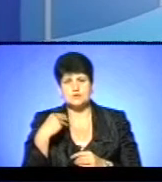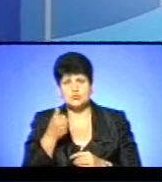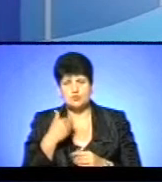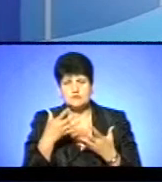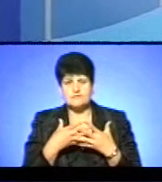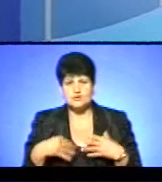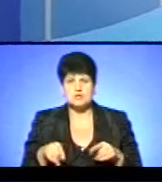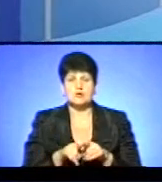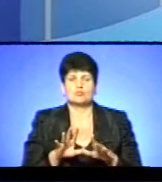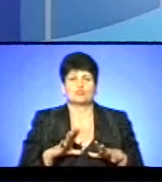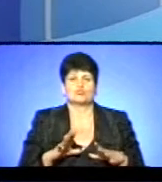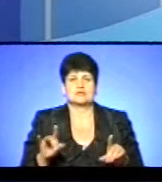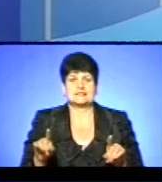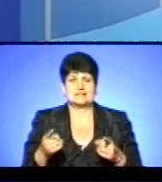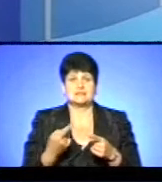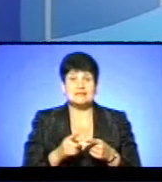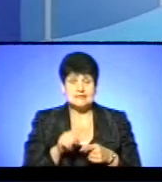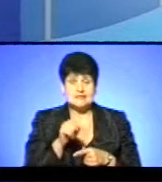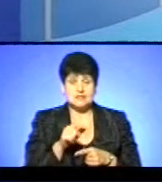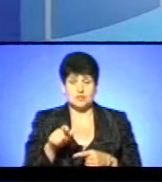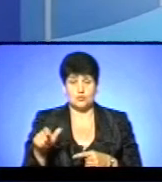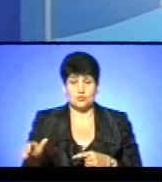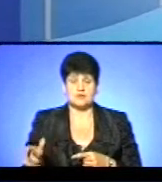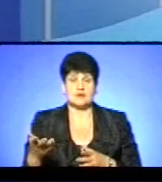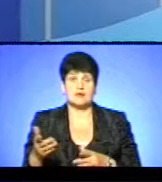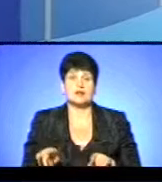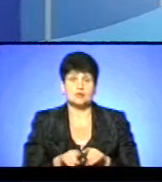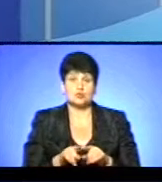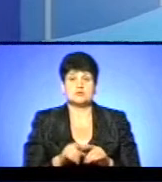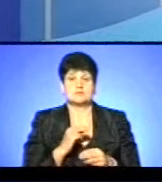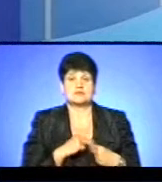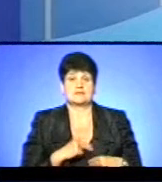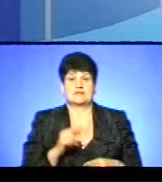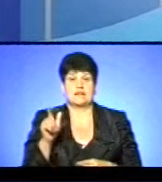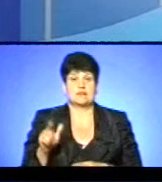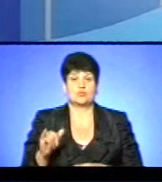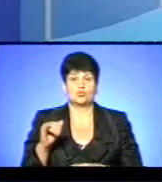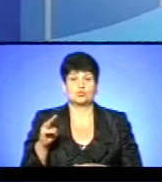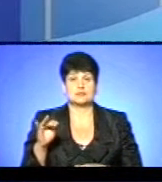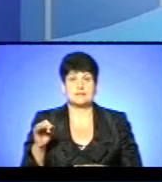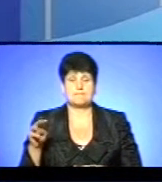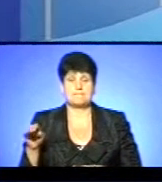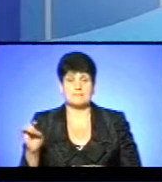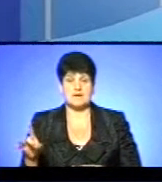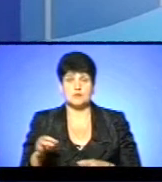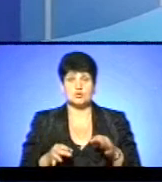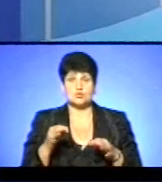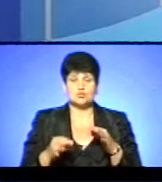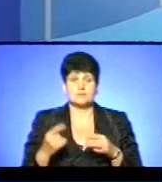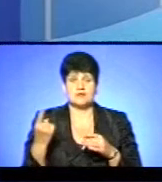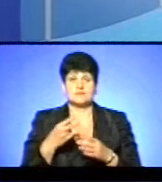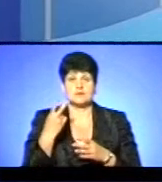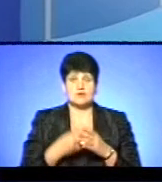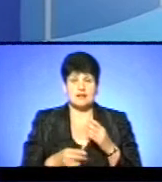весною також були затримання цих самих же людей. Ну, не іменно цих, але теж працівників УТМР. Суд першої інстанції вони програли, по апеляції